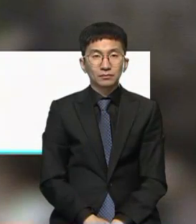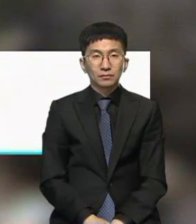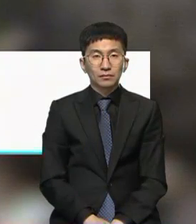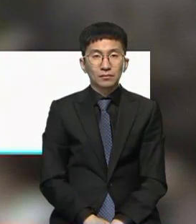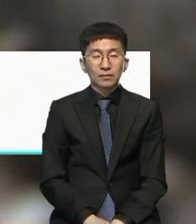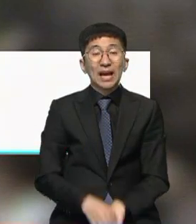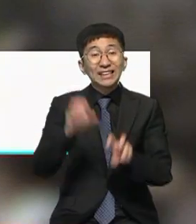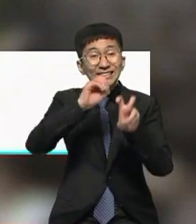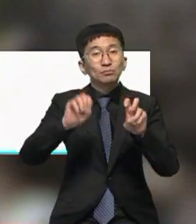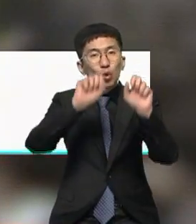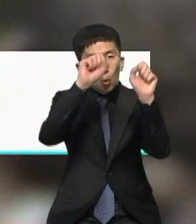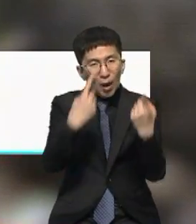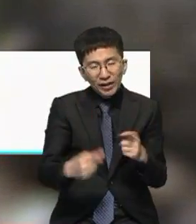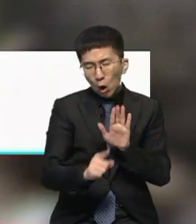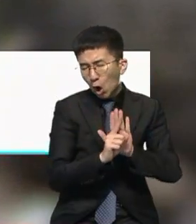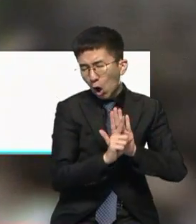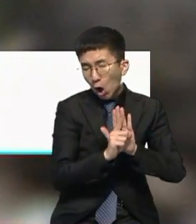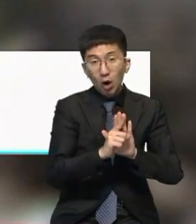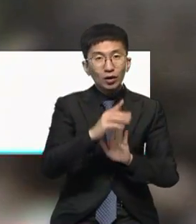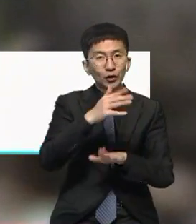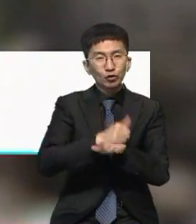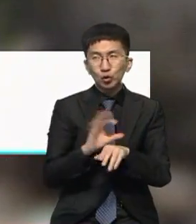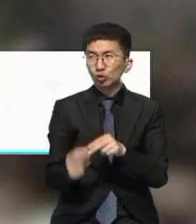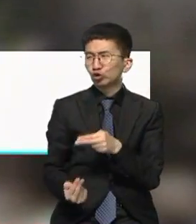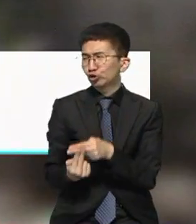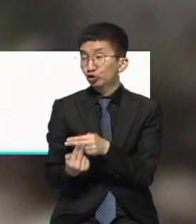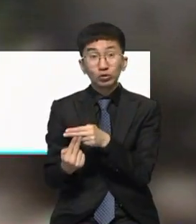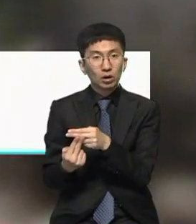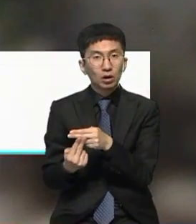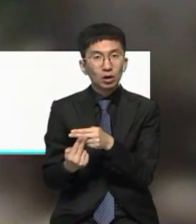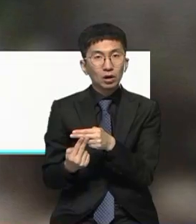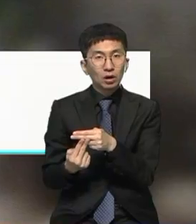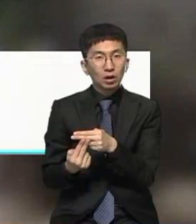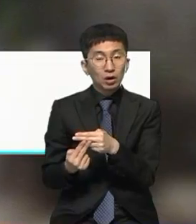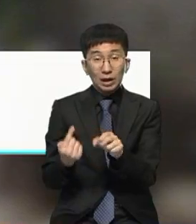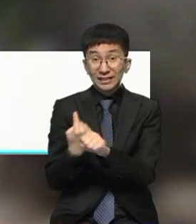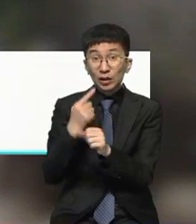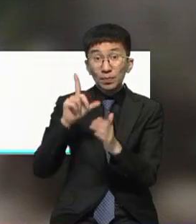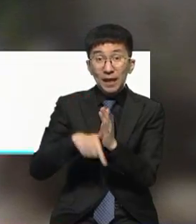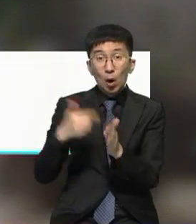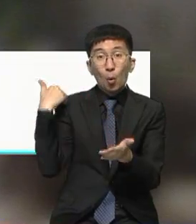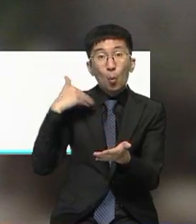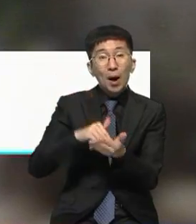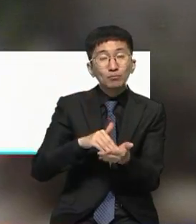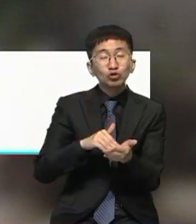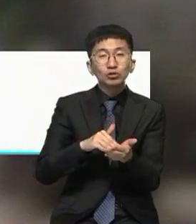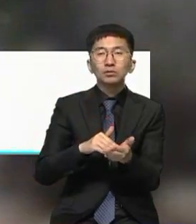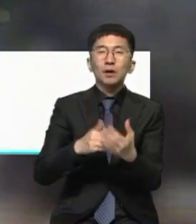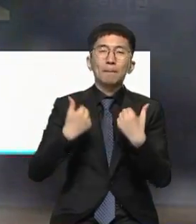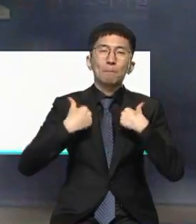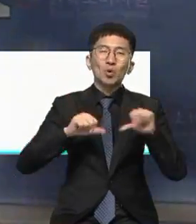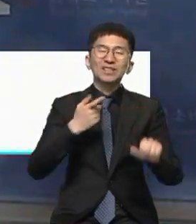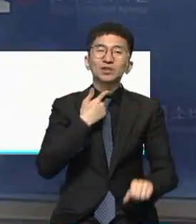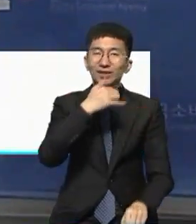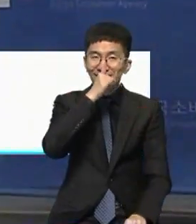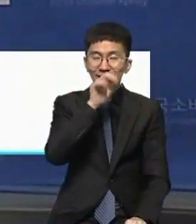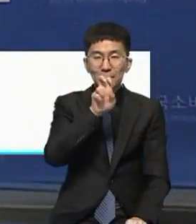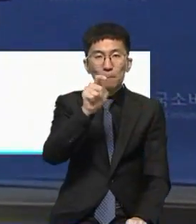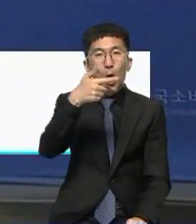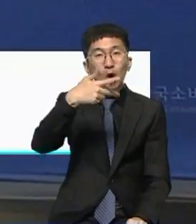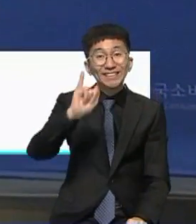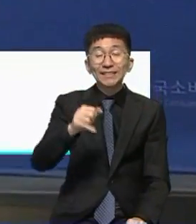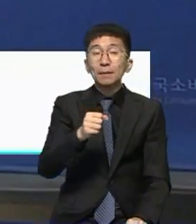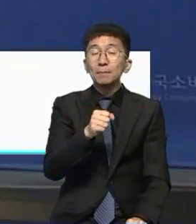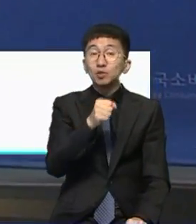무제한 20% 할인을 내세우며 돈을 충전하게 했다가 지난해 환불 중단 사태를 일으킨 머지포인트